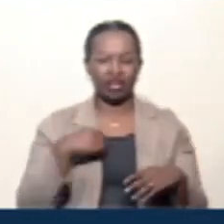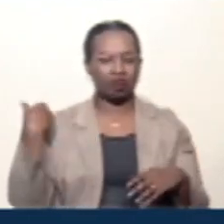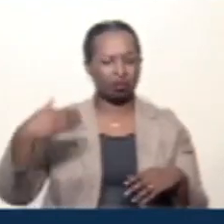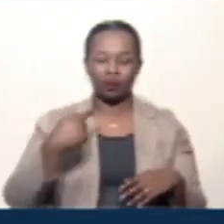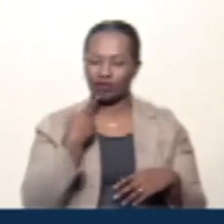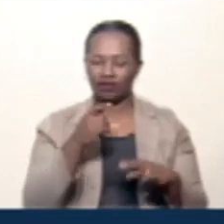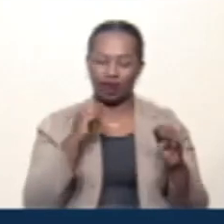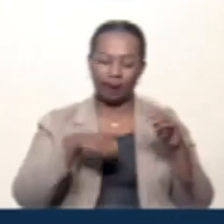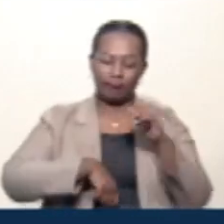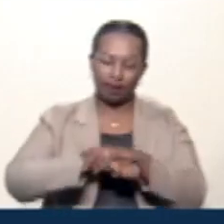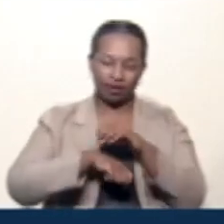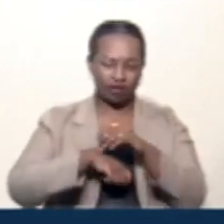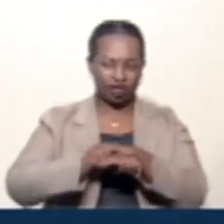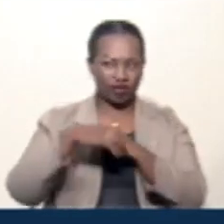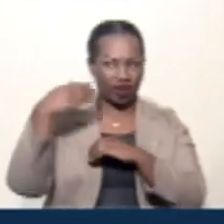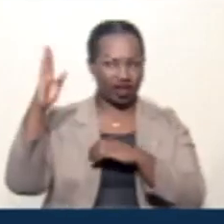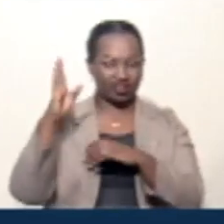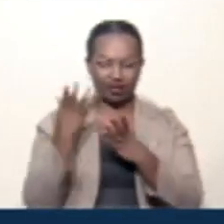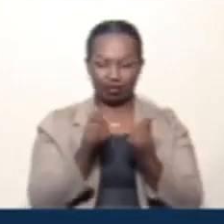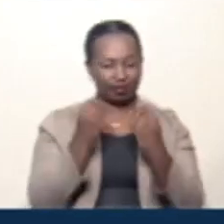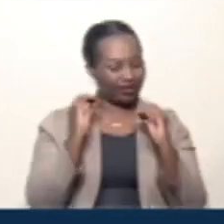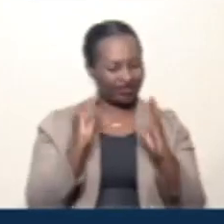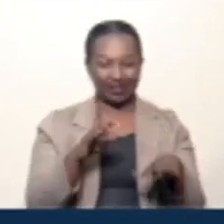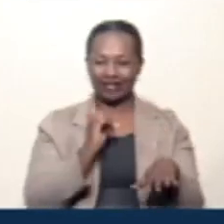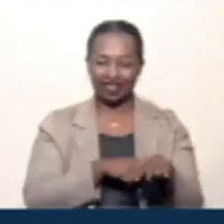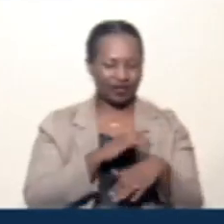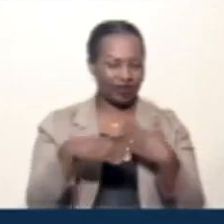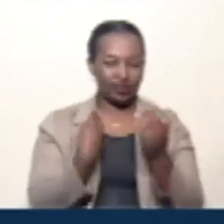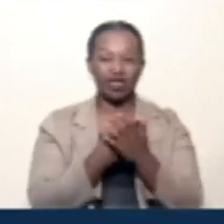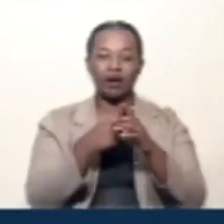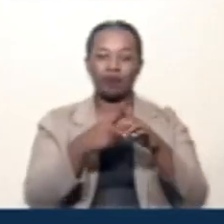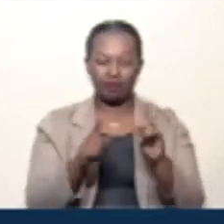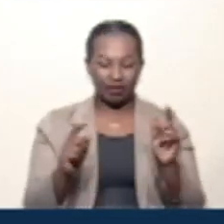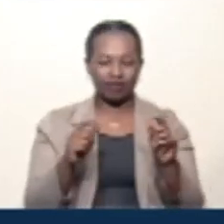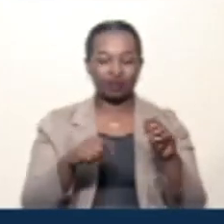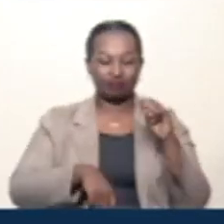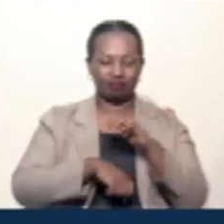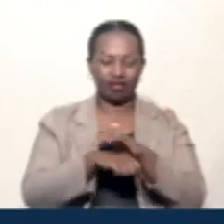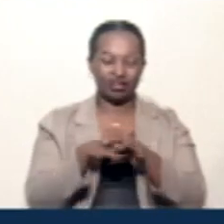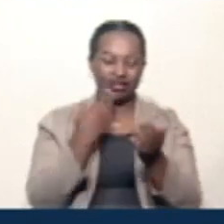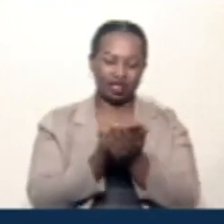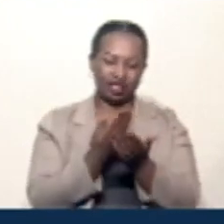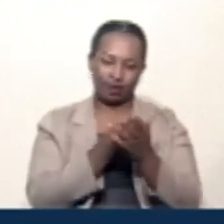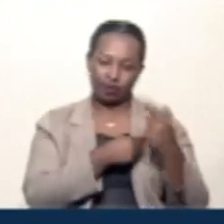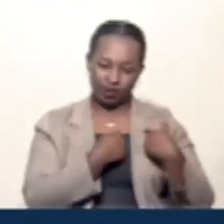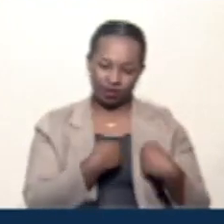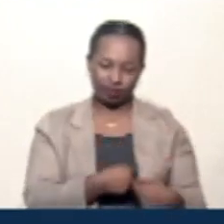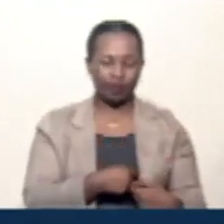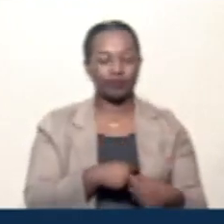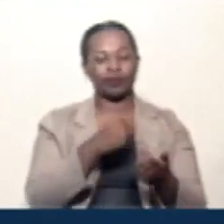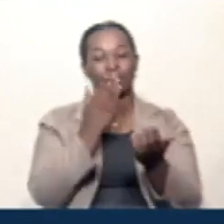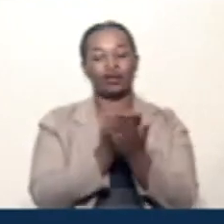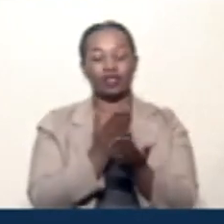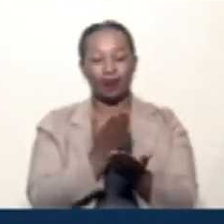match yo hanze ntabwo yoroshe ahantu hose ariko ni match bisaba umutima ni match